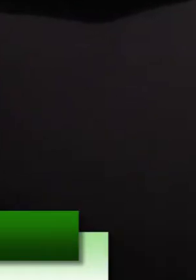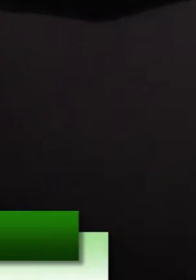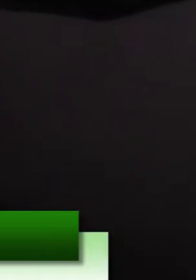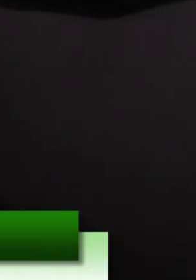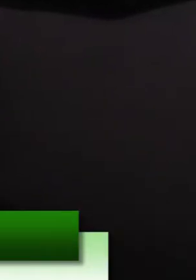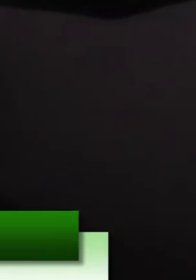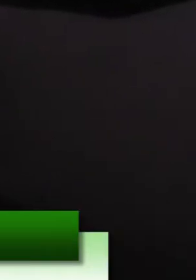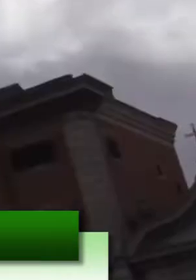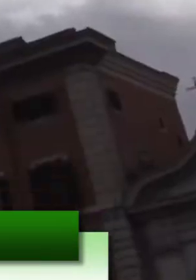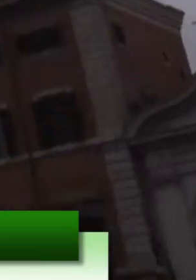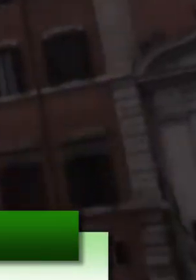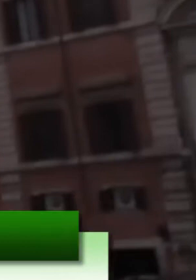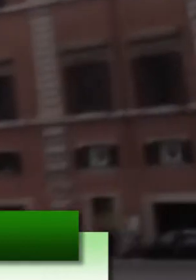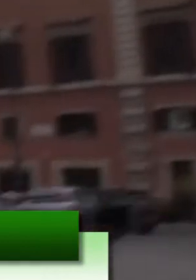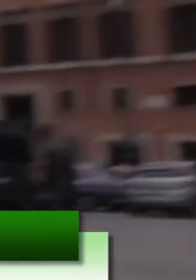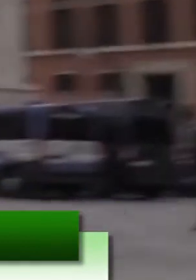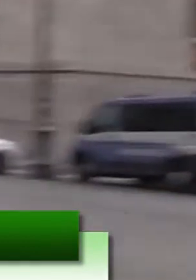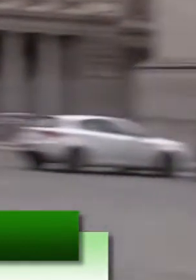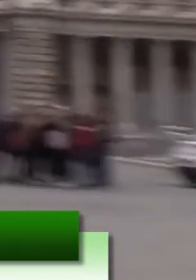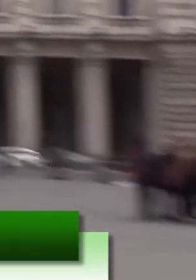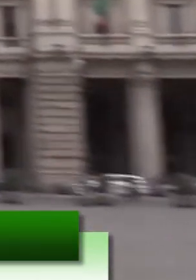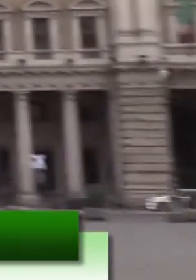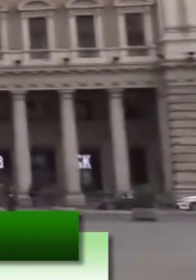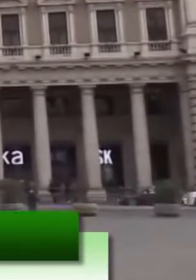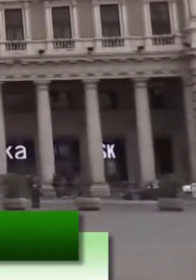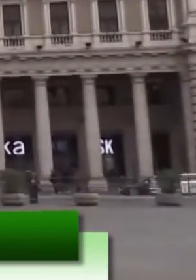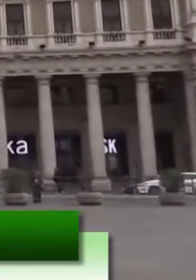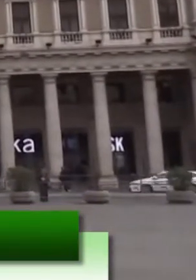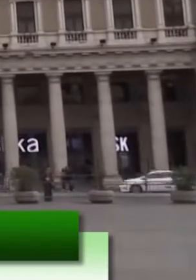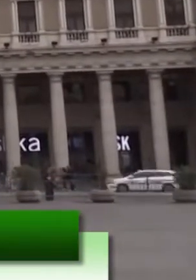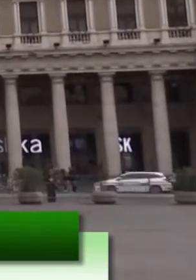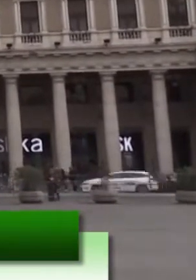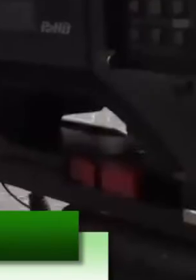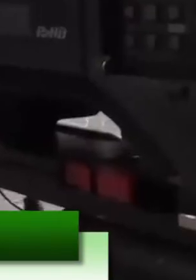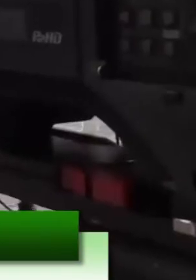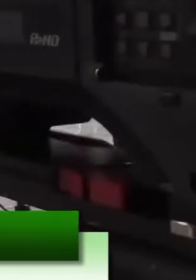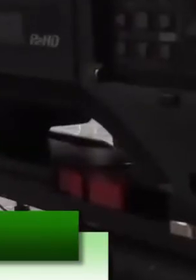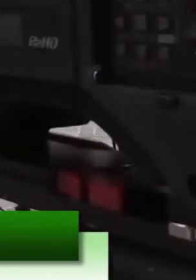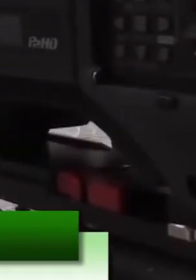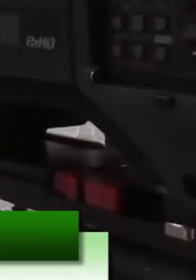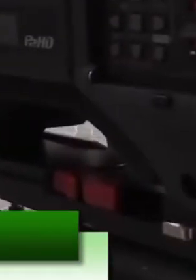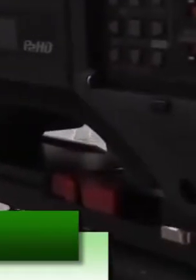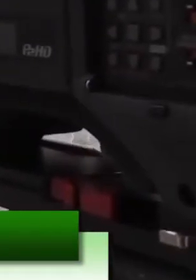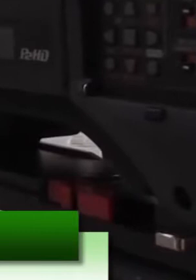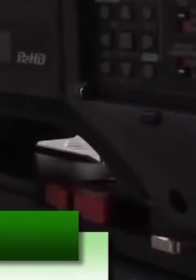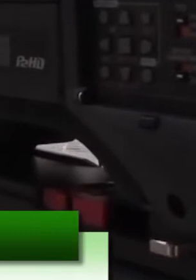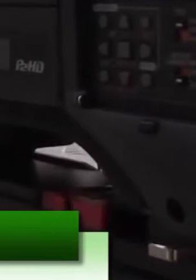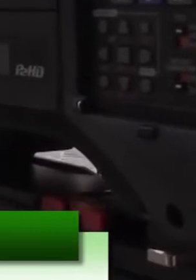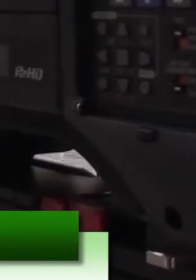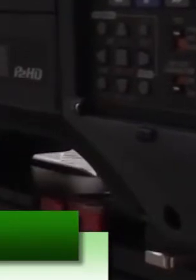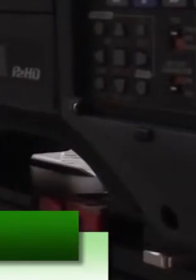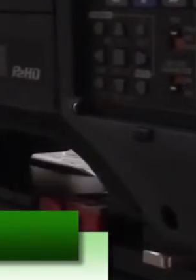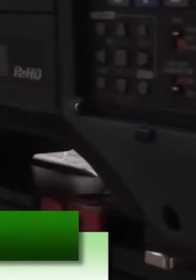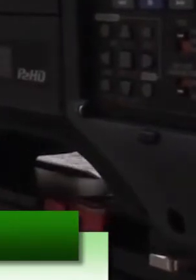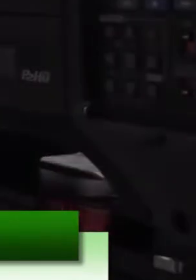del consiglio giuseppe conte presenta in conferenza stampa a palazzo chigi le nuove misure anti covit che saranno in vigore dal 4 dicembre